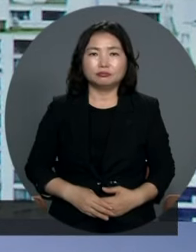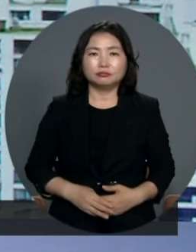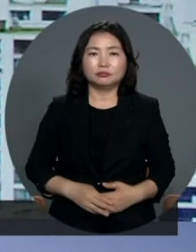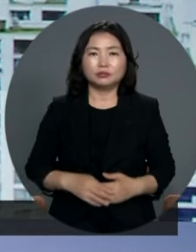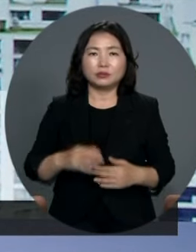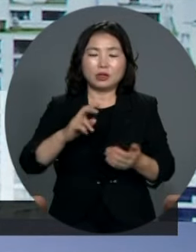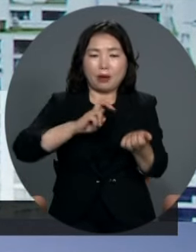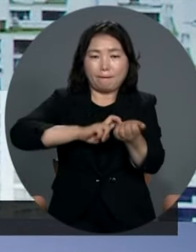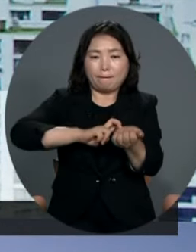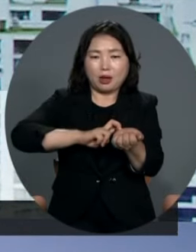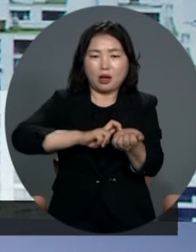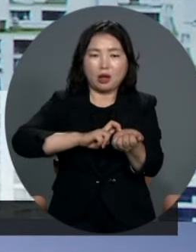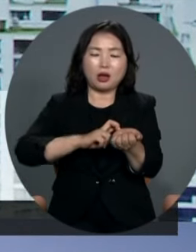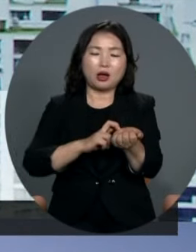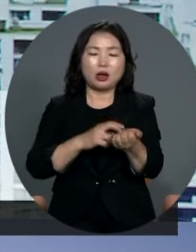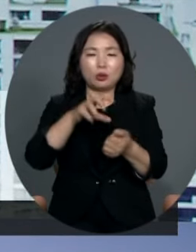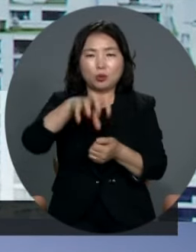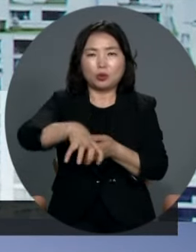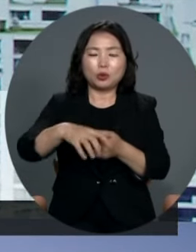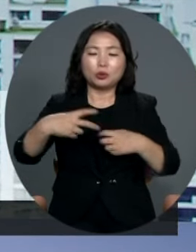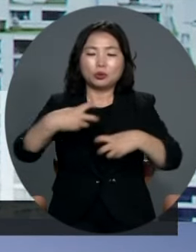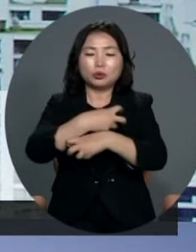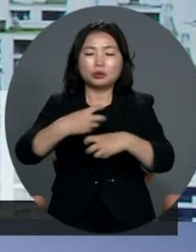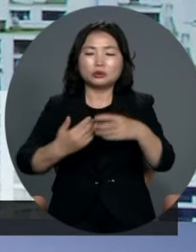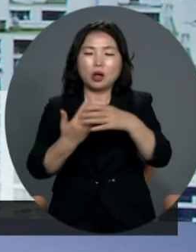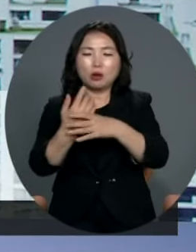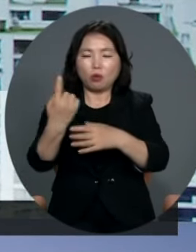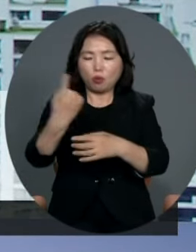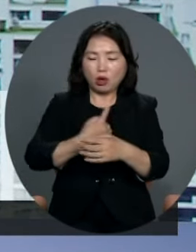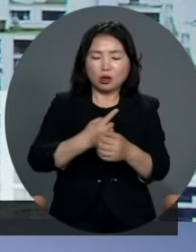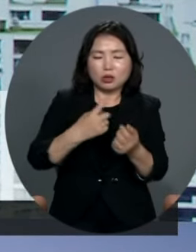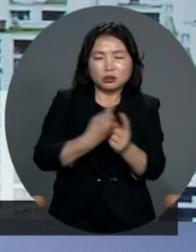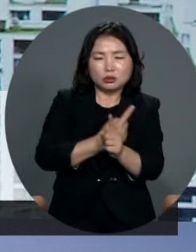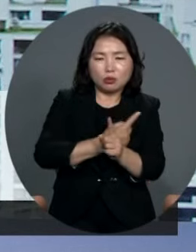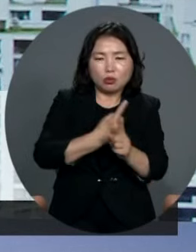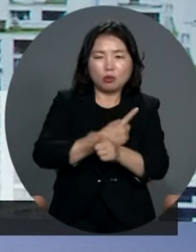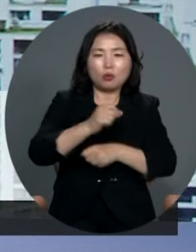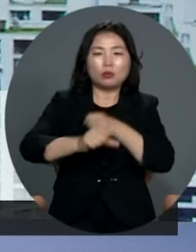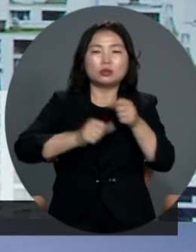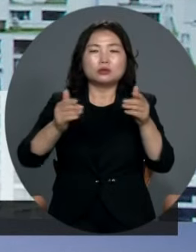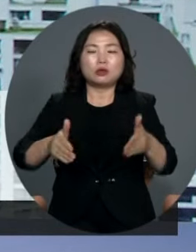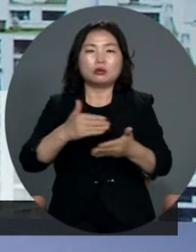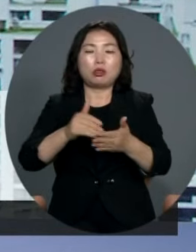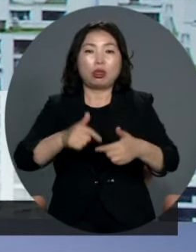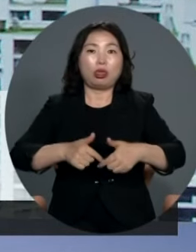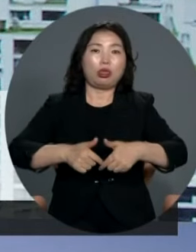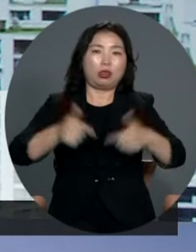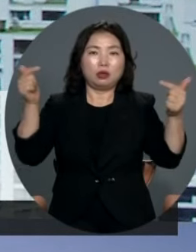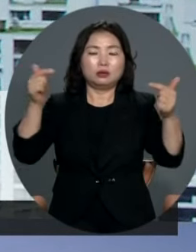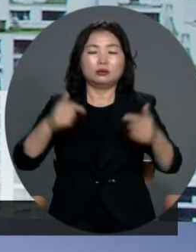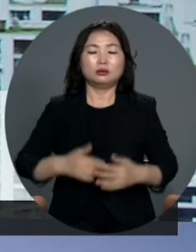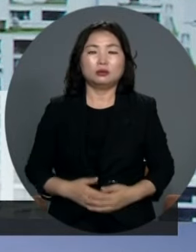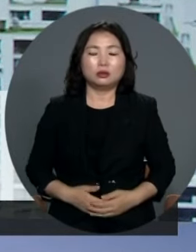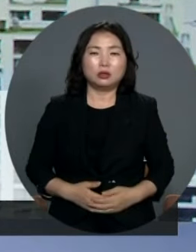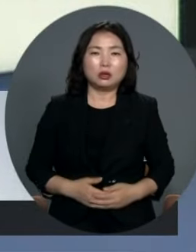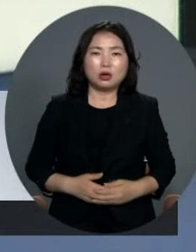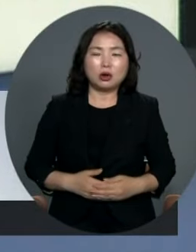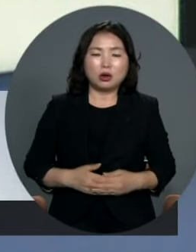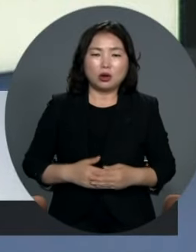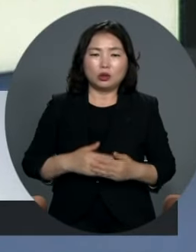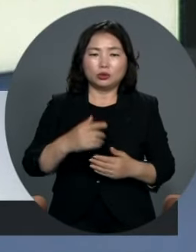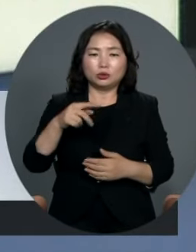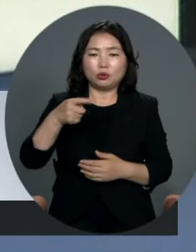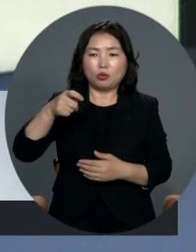한방 병의원에서 교통사고 환자를 진료한 비용이 10년 사이 다섯 배 넘게 폭증한 것으로 나타났습니다